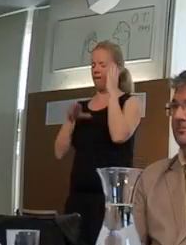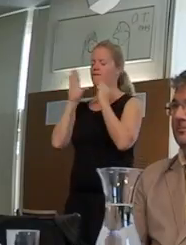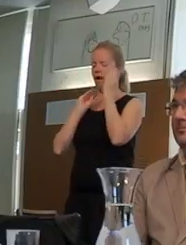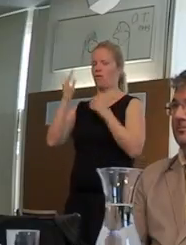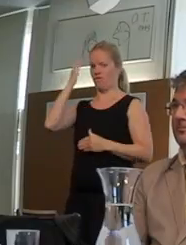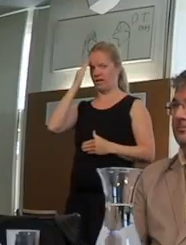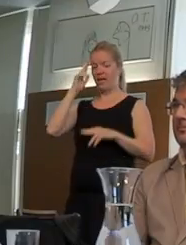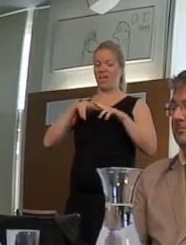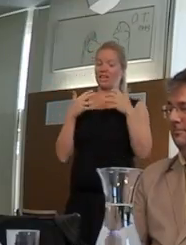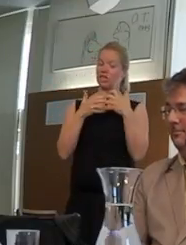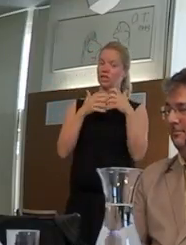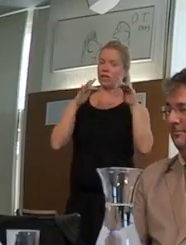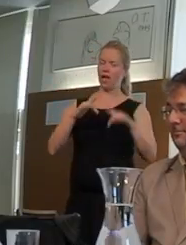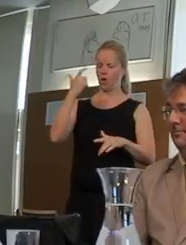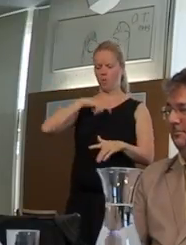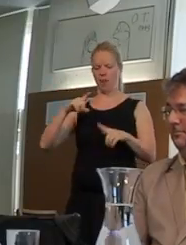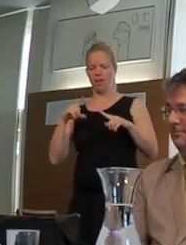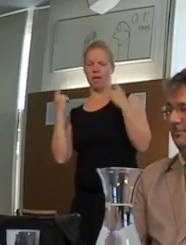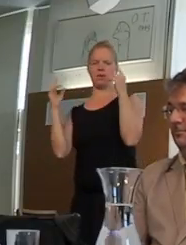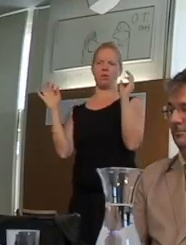wenn du Geschichten hast über dein Leben,